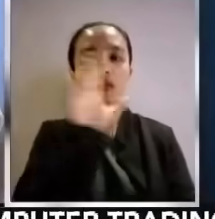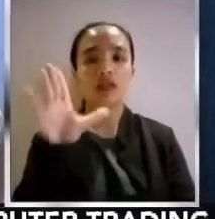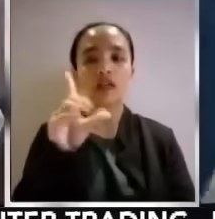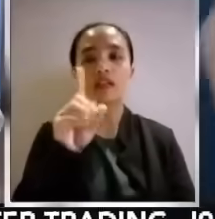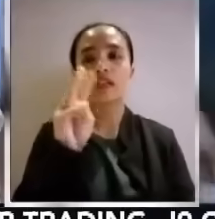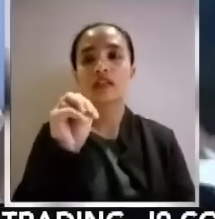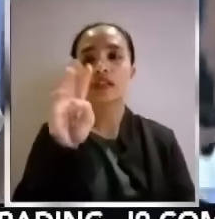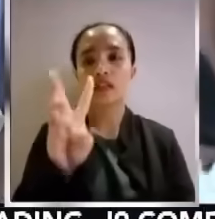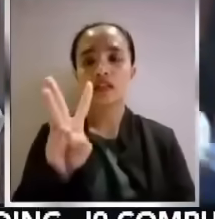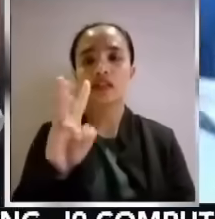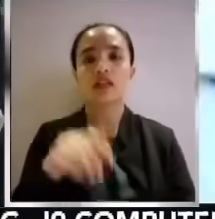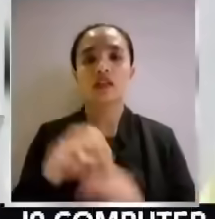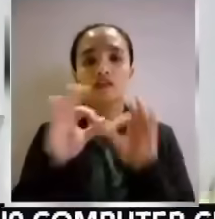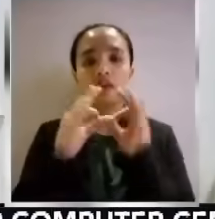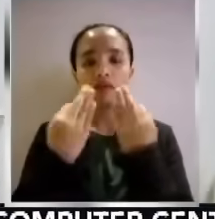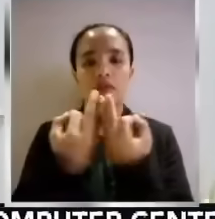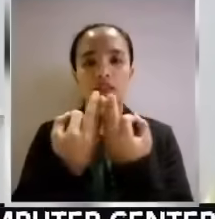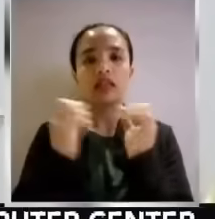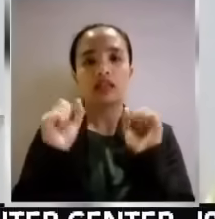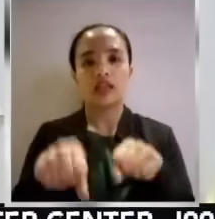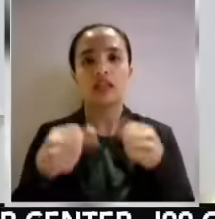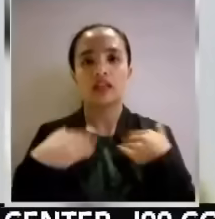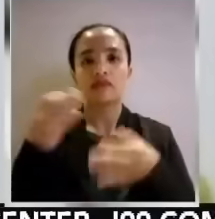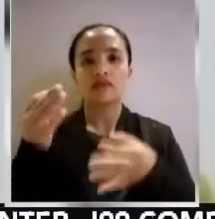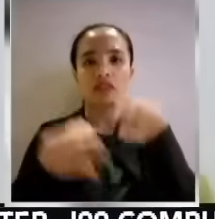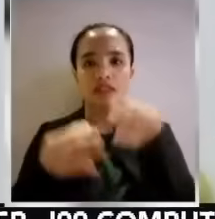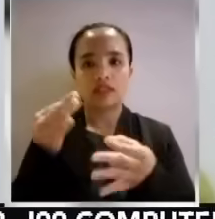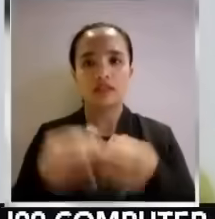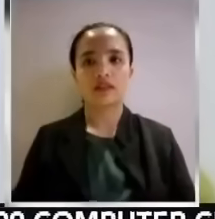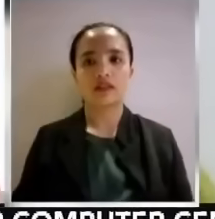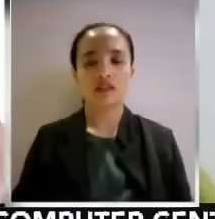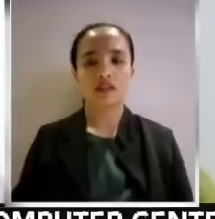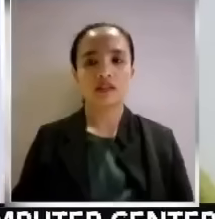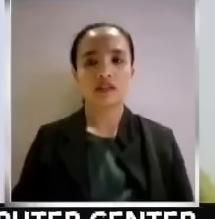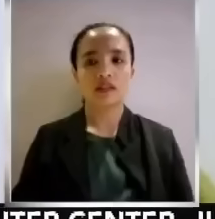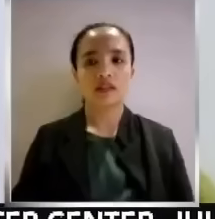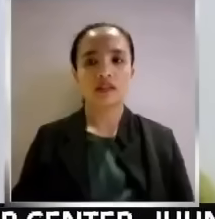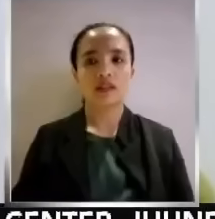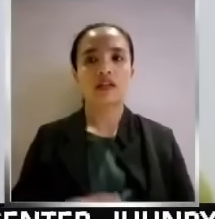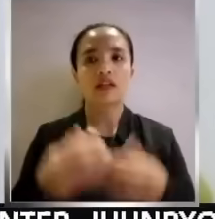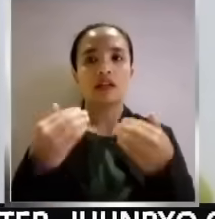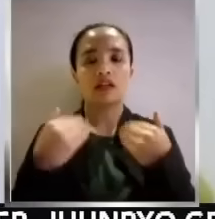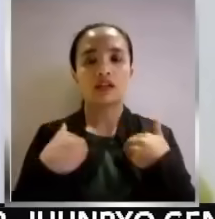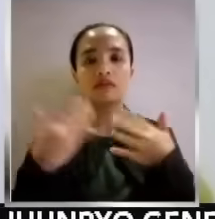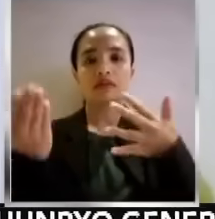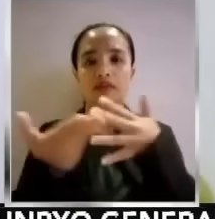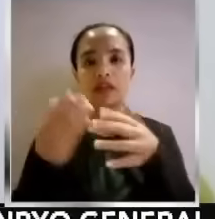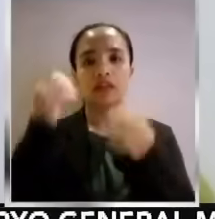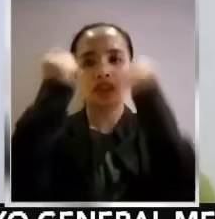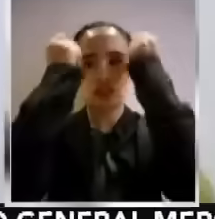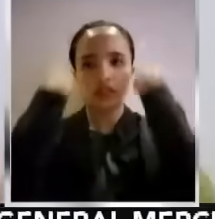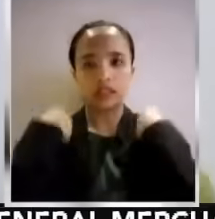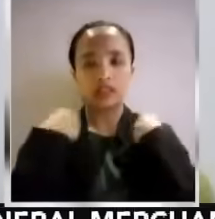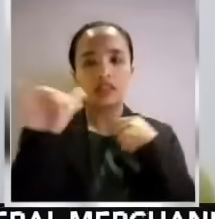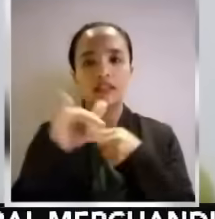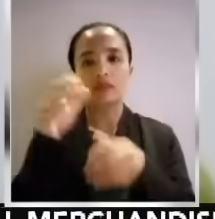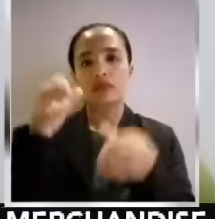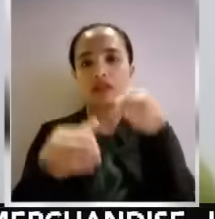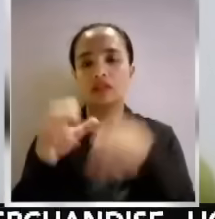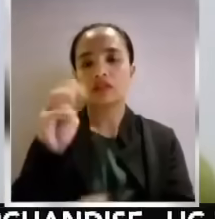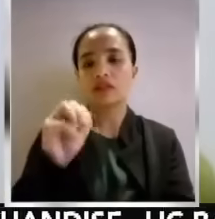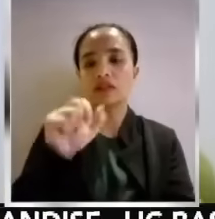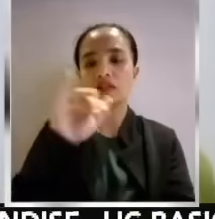pamilya Garcia ang hustisya. May abogado tayong hinire sa Saudi, lalo na dito sa kaso ni Margaret. At